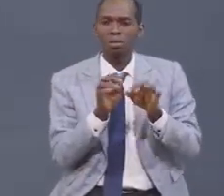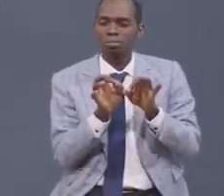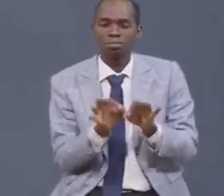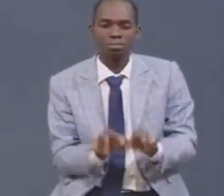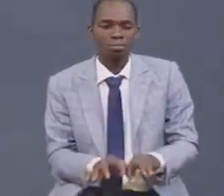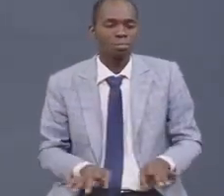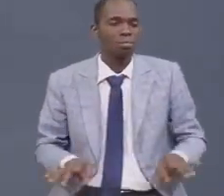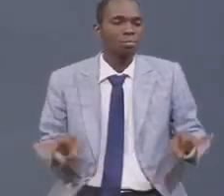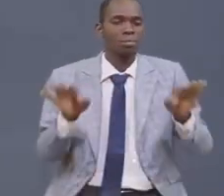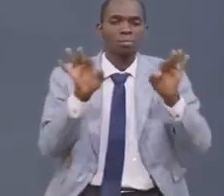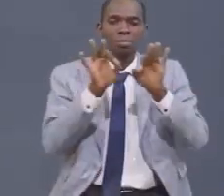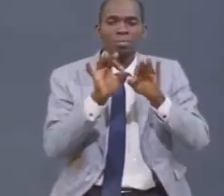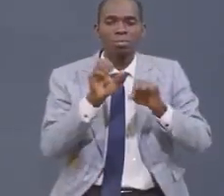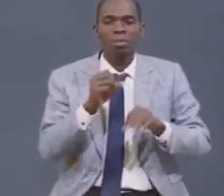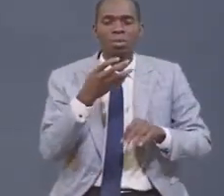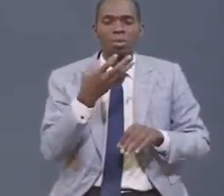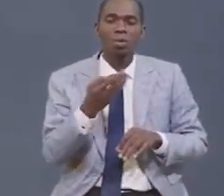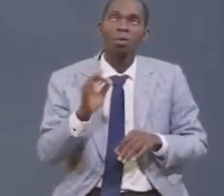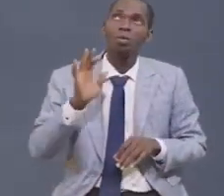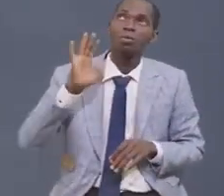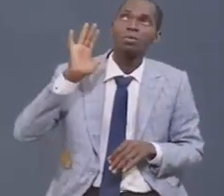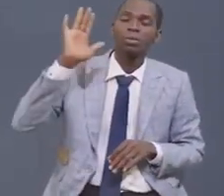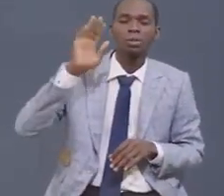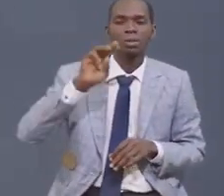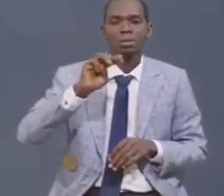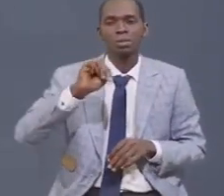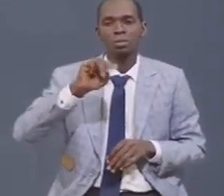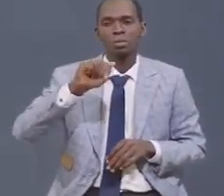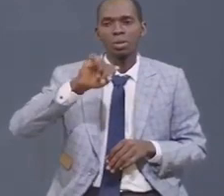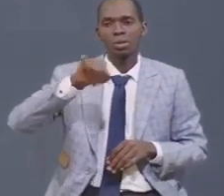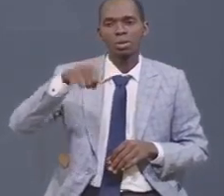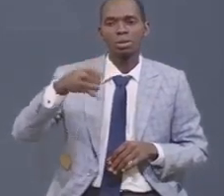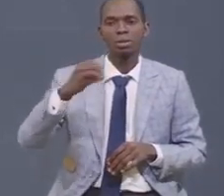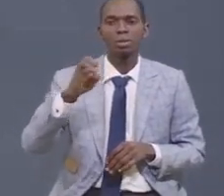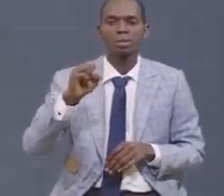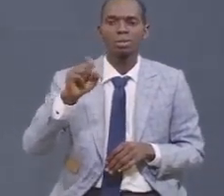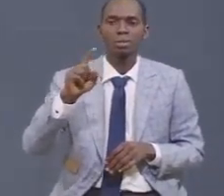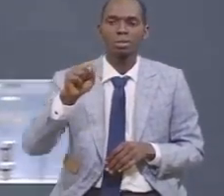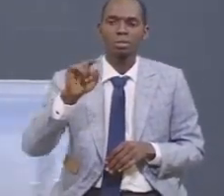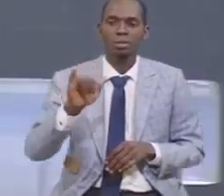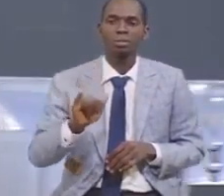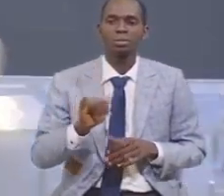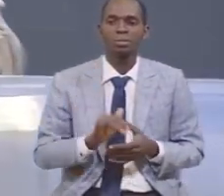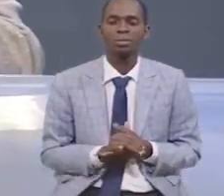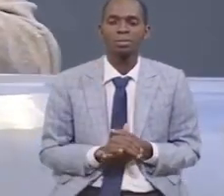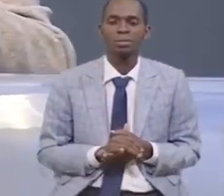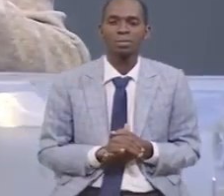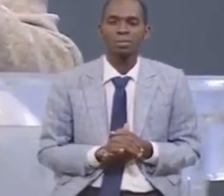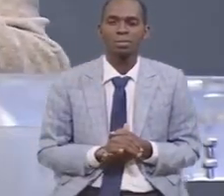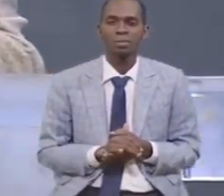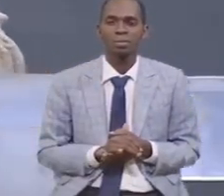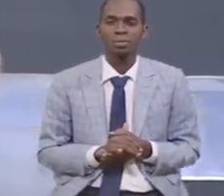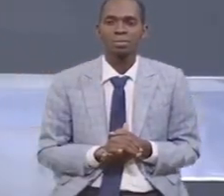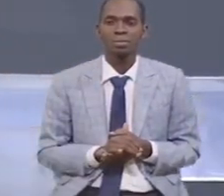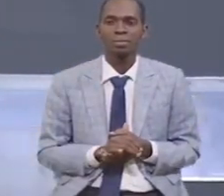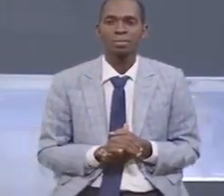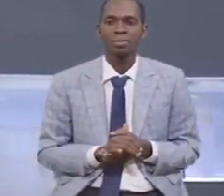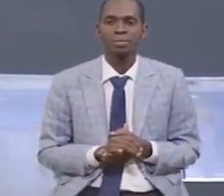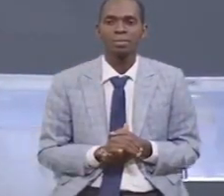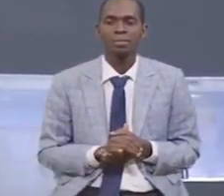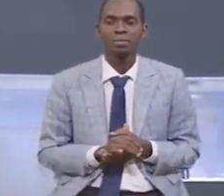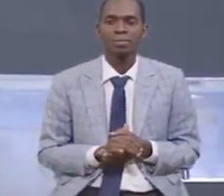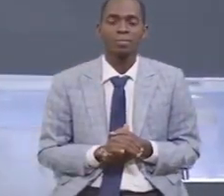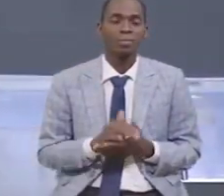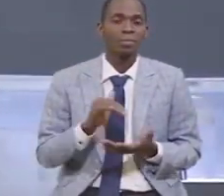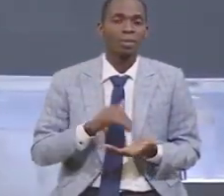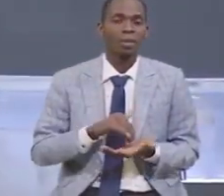essentials of his majesty. మనము ఆయన యొక్క మహిమ ప్రభావాల ఔన్నత్యానికి కీలకమైన మూలకాలుగా చూస్తున్నాం. Again